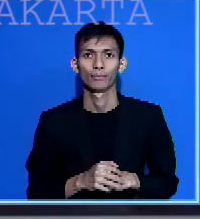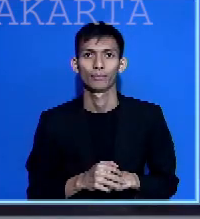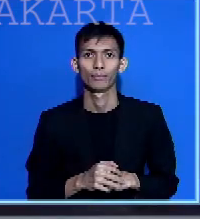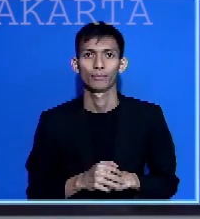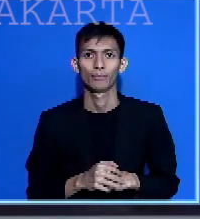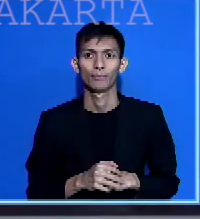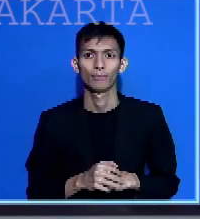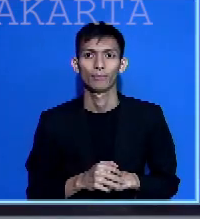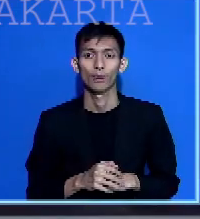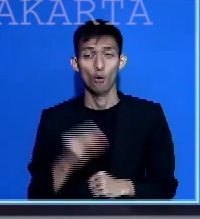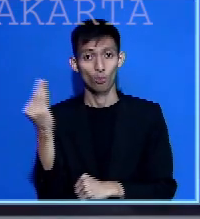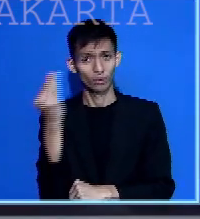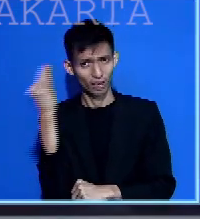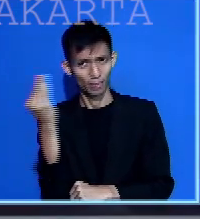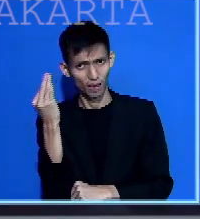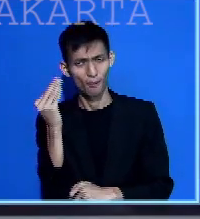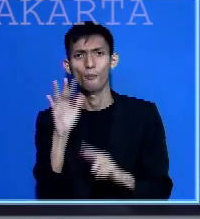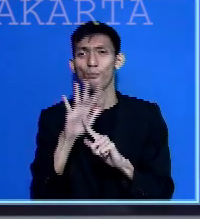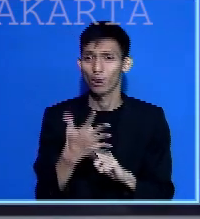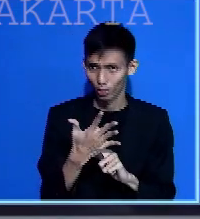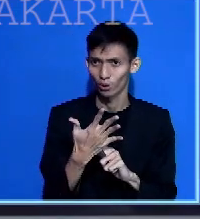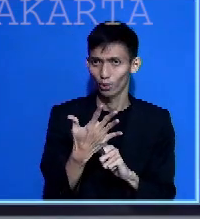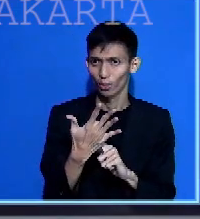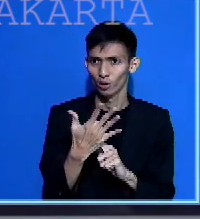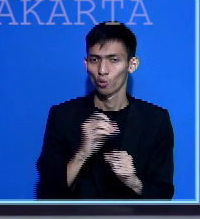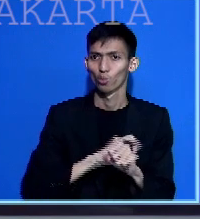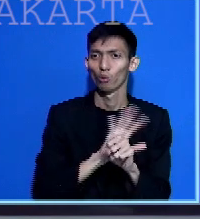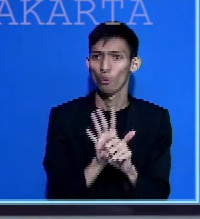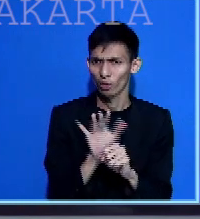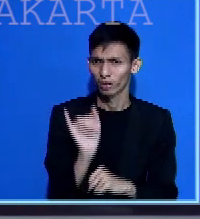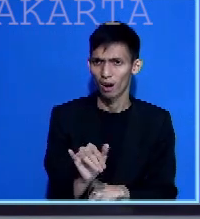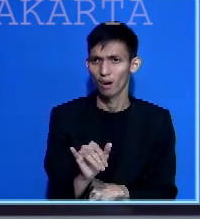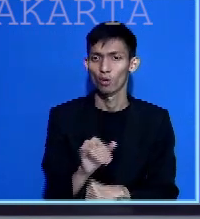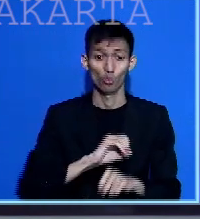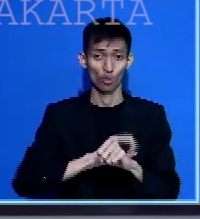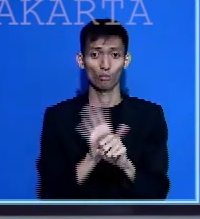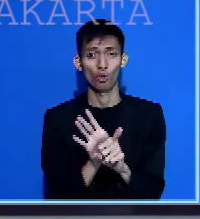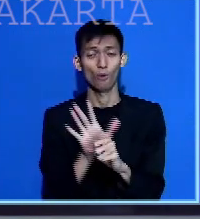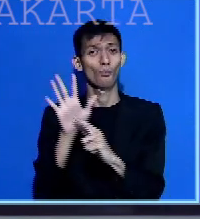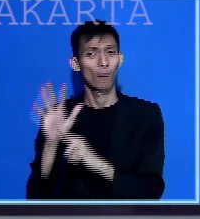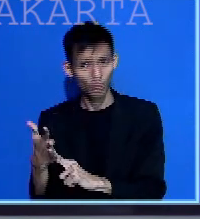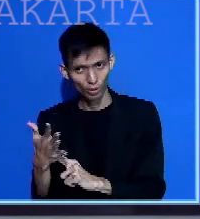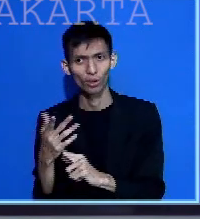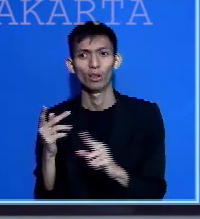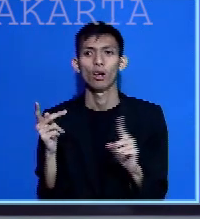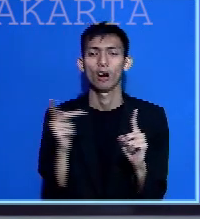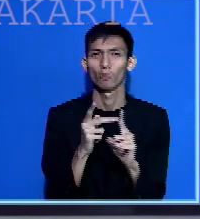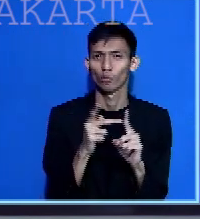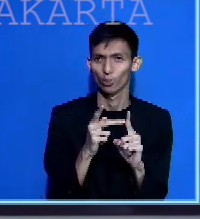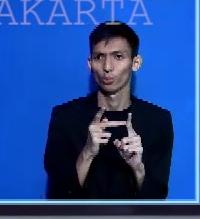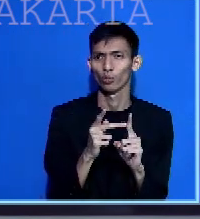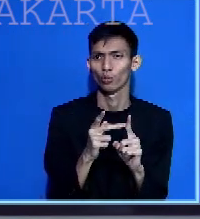Ya, setelah berkeliling dari Bantul, dari Kulon Progo dulu tadi Iya, ya, dari Kulon Kulon Progo. Progo, Bantul bersama Husein Joyonegoro. Aduh,